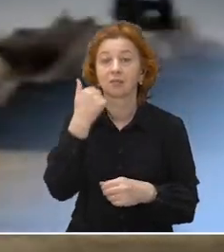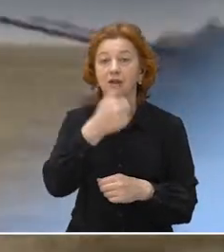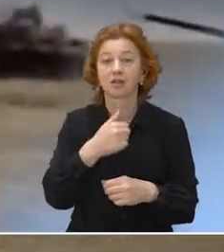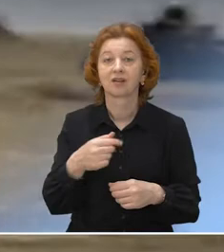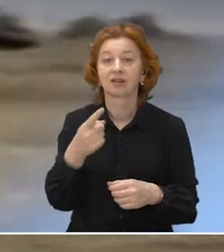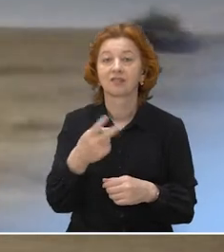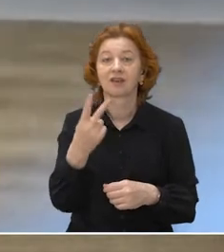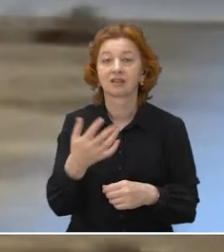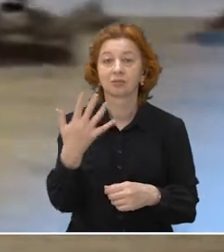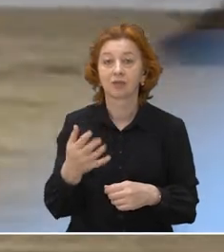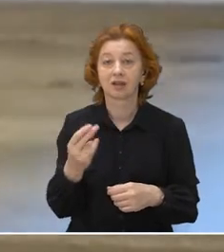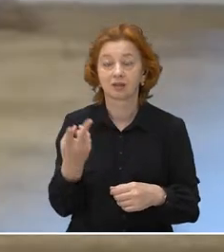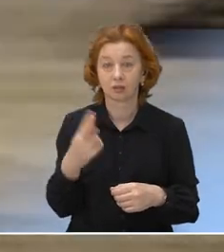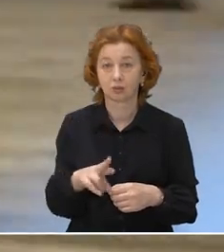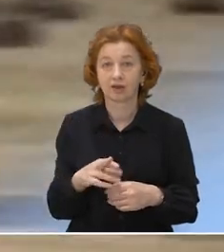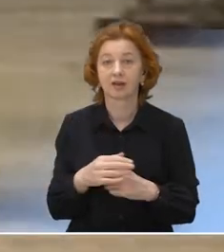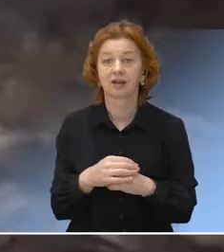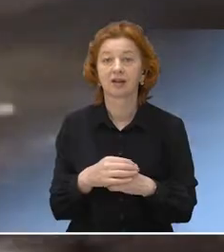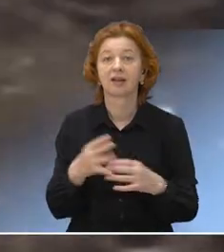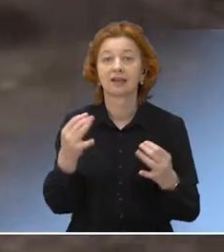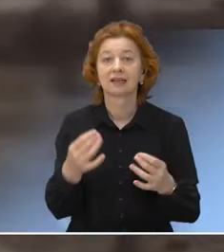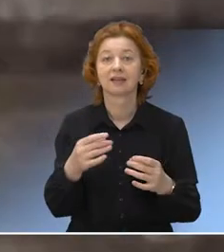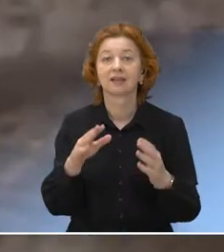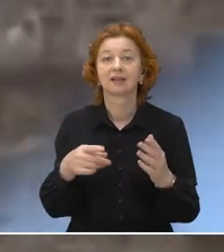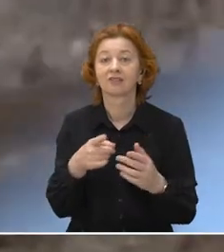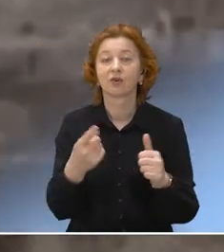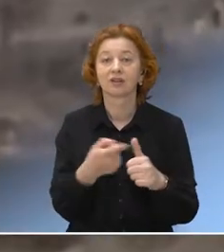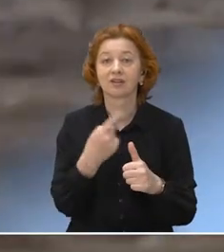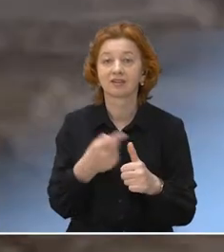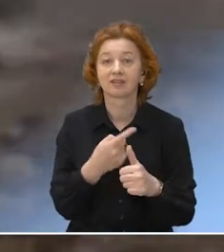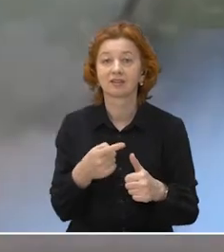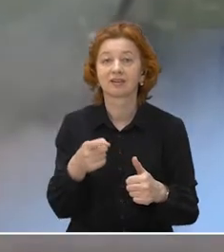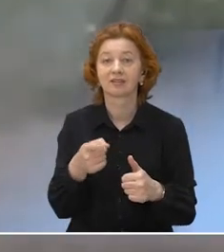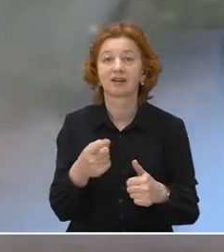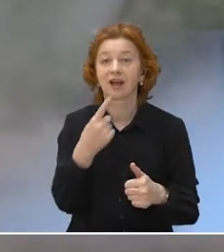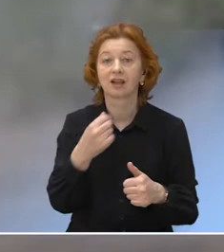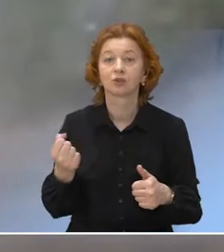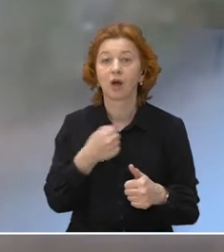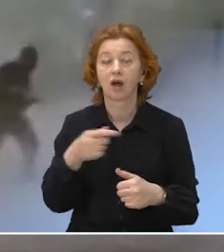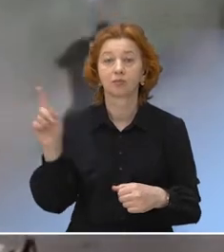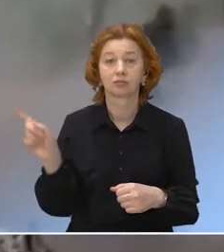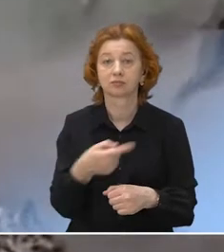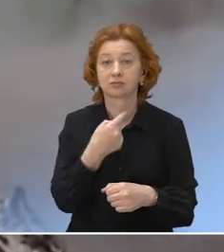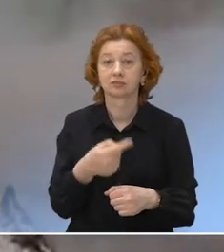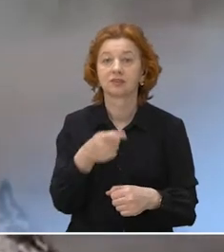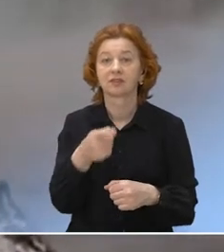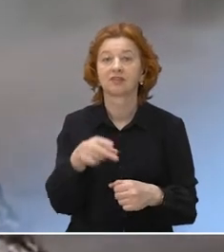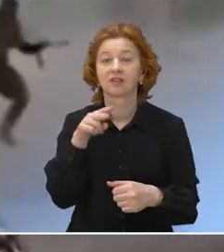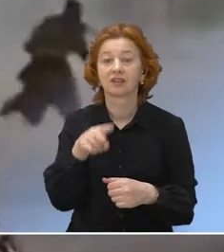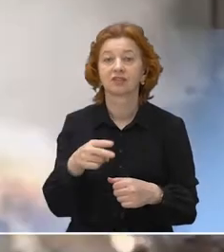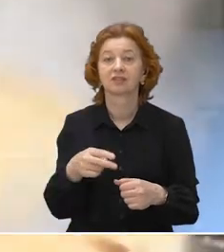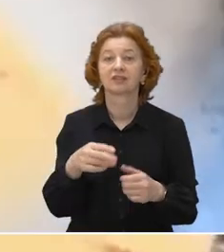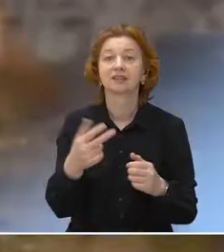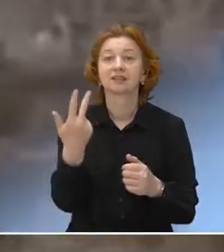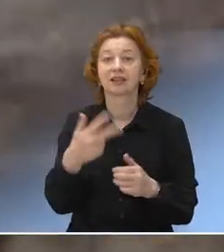1920 году, 20 июня. Его забрали в Красную Армию в